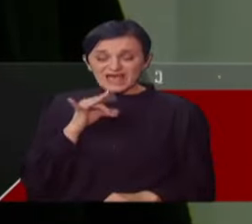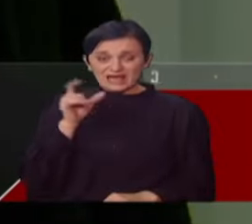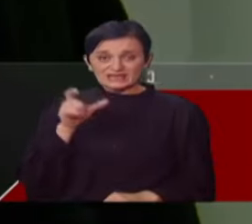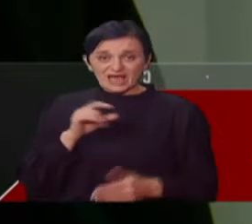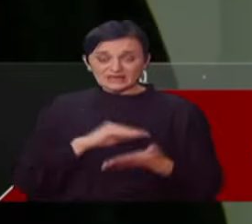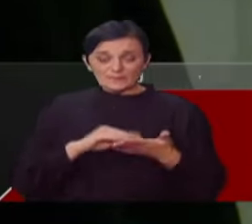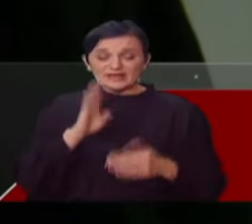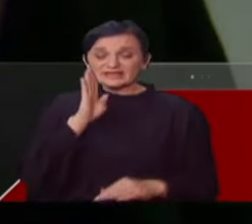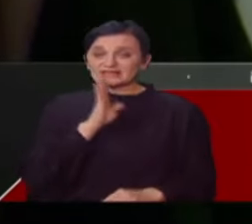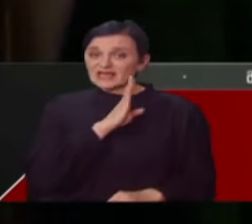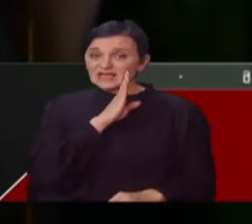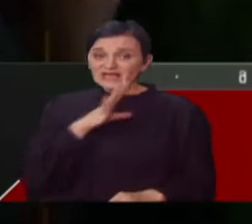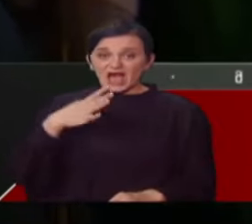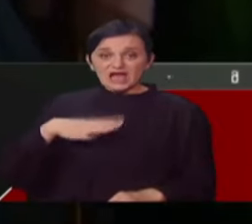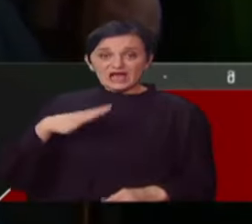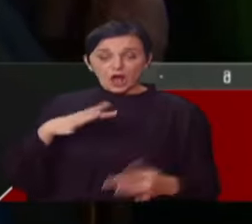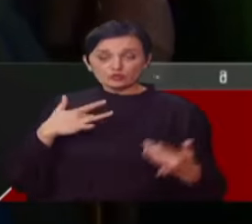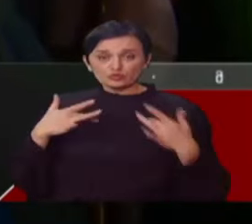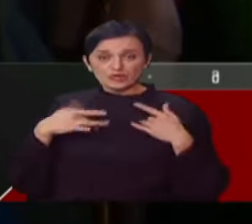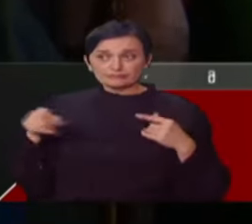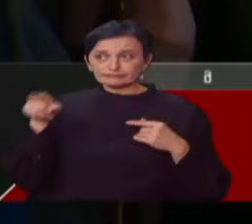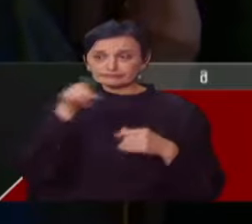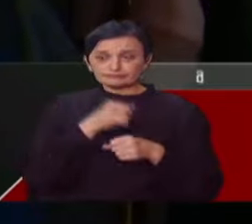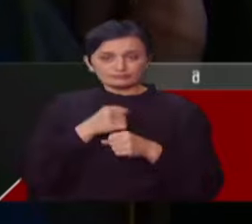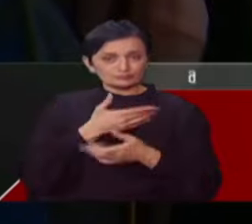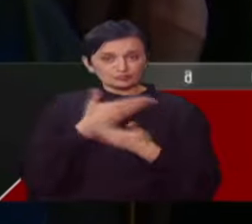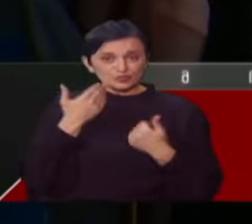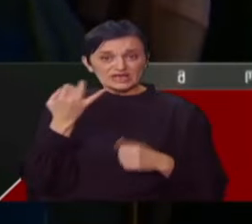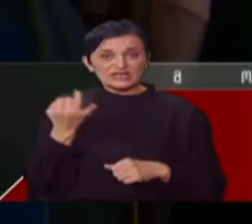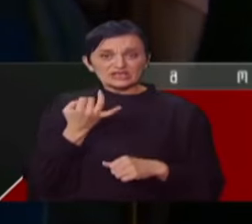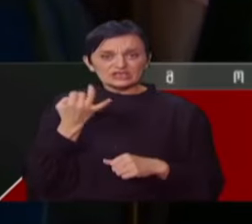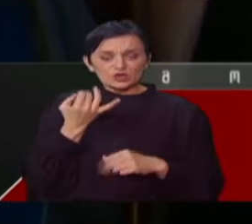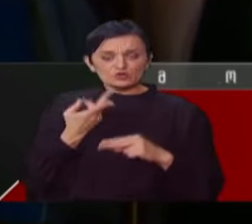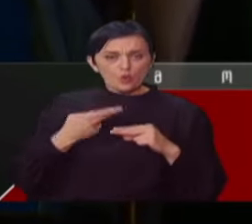piesa Deda ქართულ თეატრში არავის დაუდგამს, ამიტომ ინტერესი ორმაგად